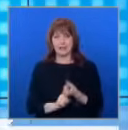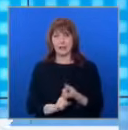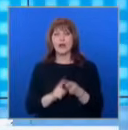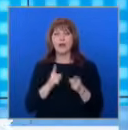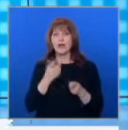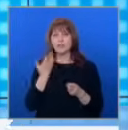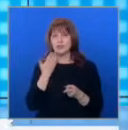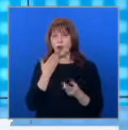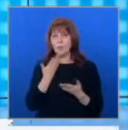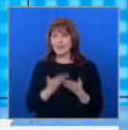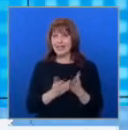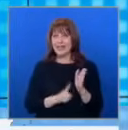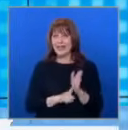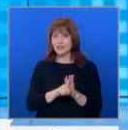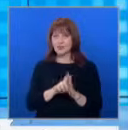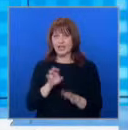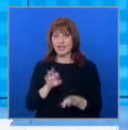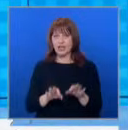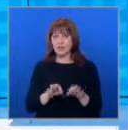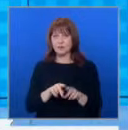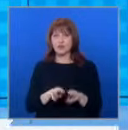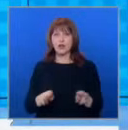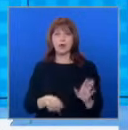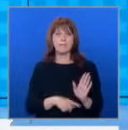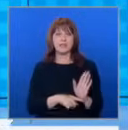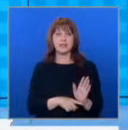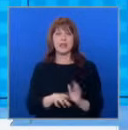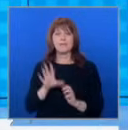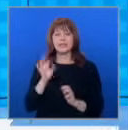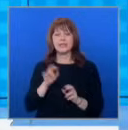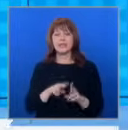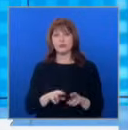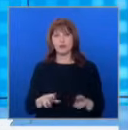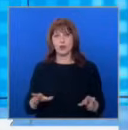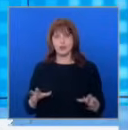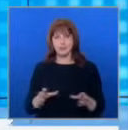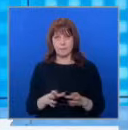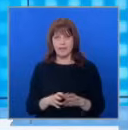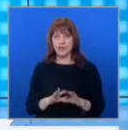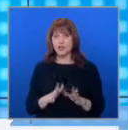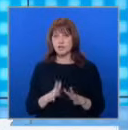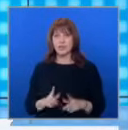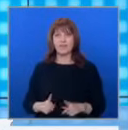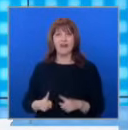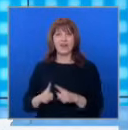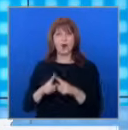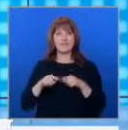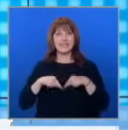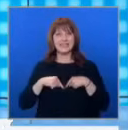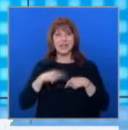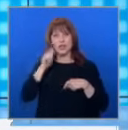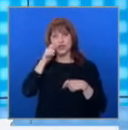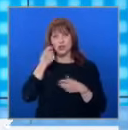комисия, с което са обявени резултатите от изборите за народни представители в 50-тото Народно събрание. Според върховните магистрати, жалбата